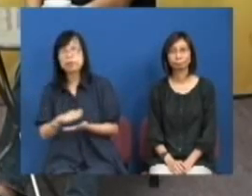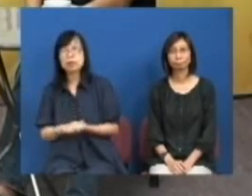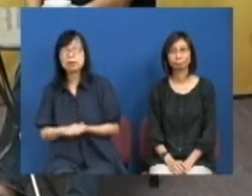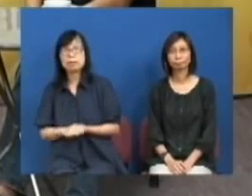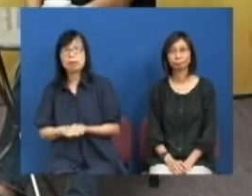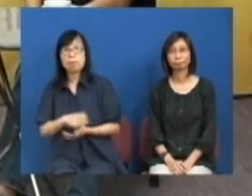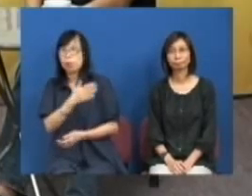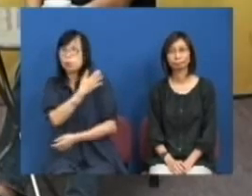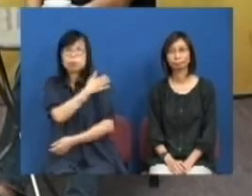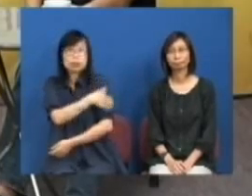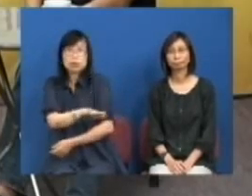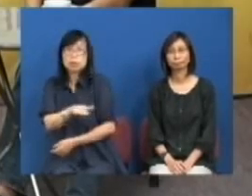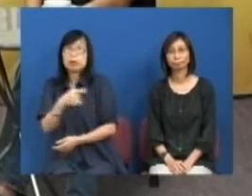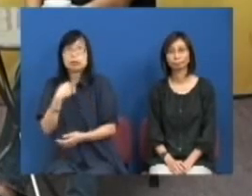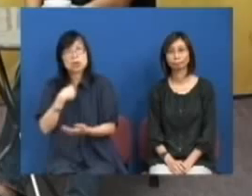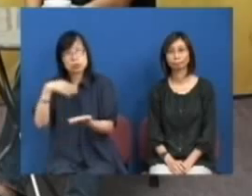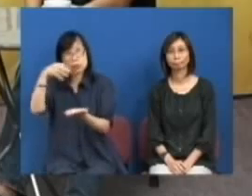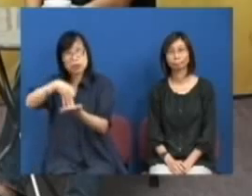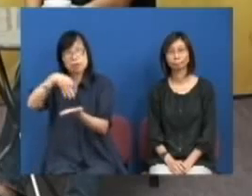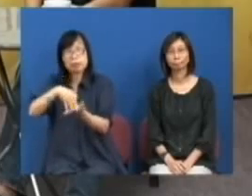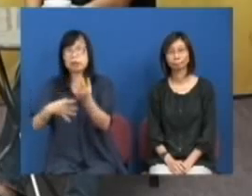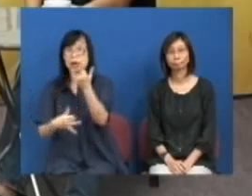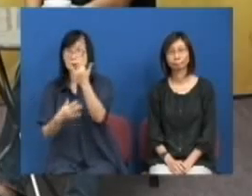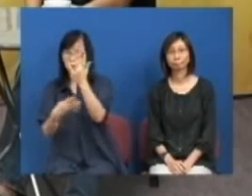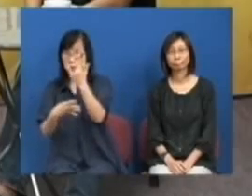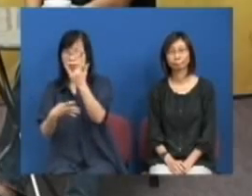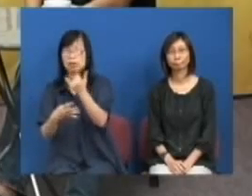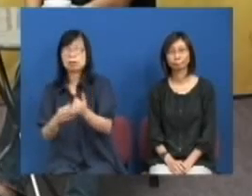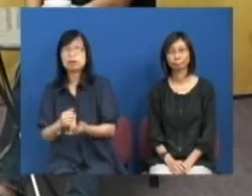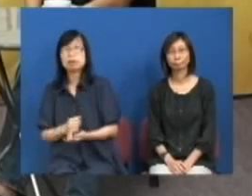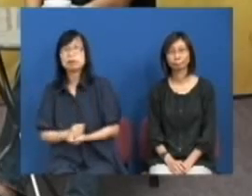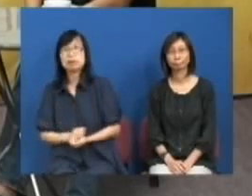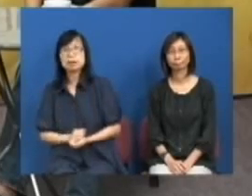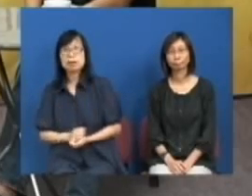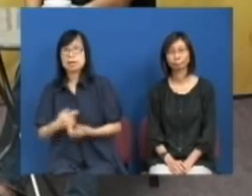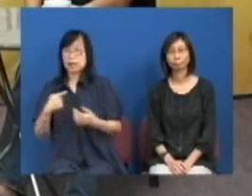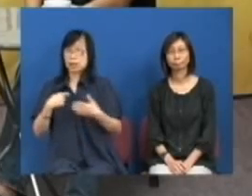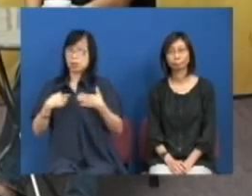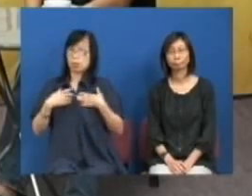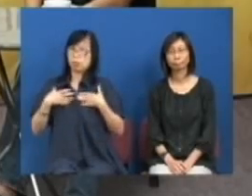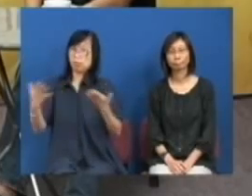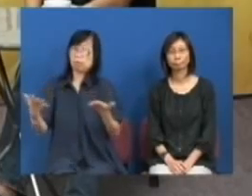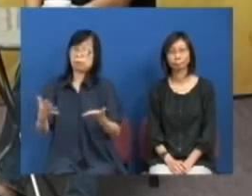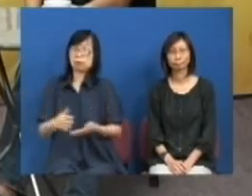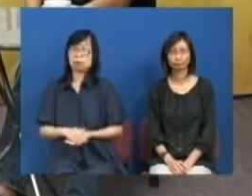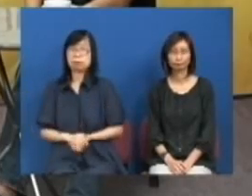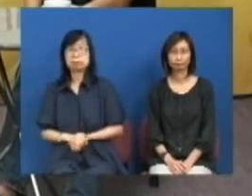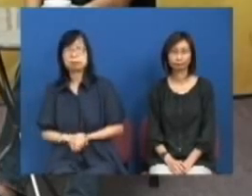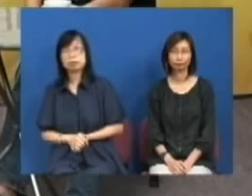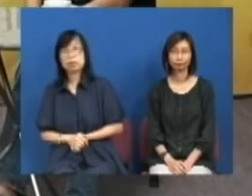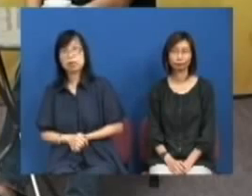怎樣都好，都是要去參加這個六四燭光集會，因為這個是一個表態來的。如果大家是